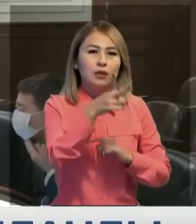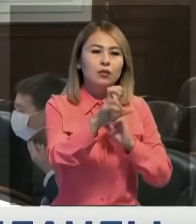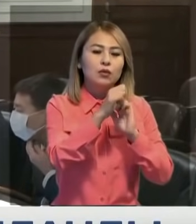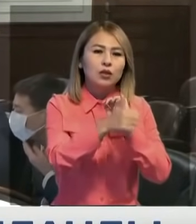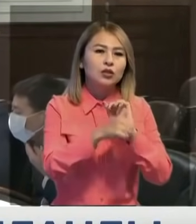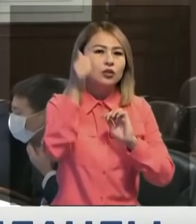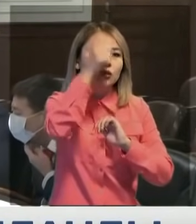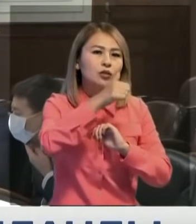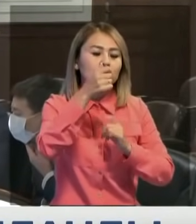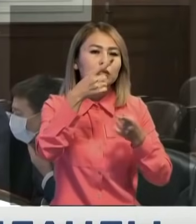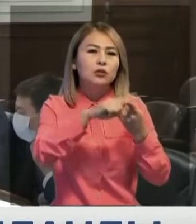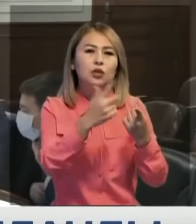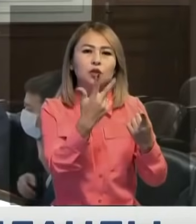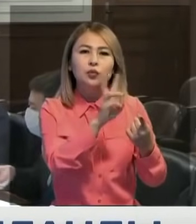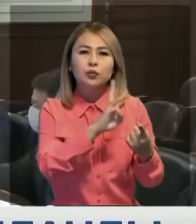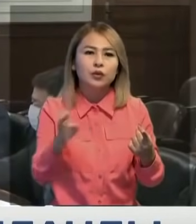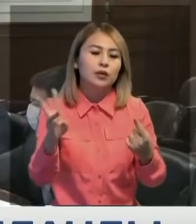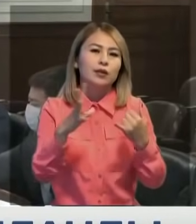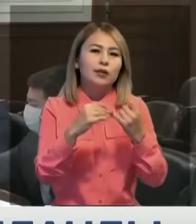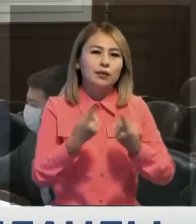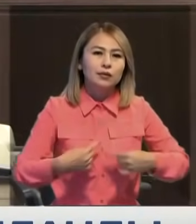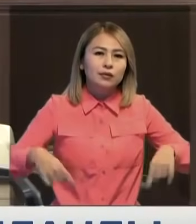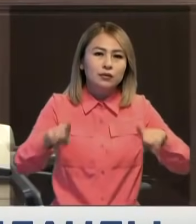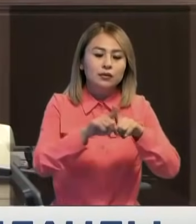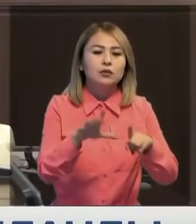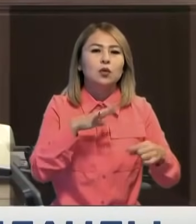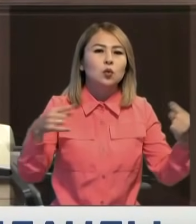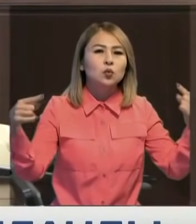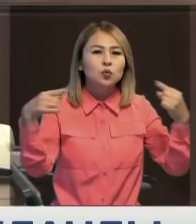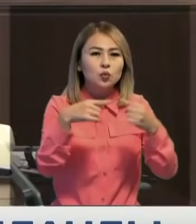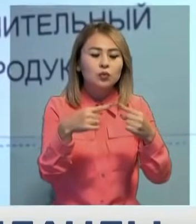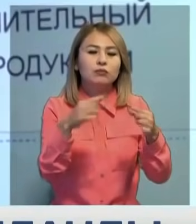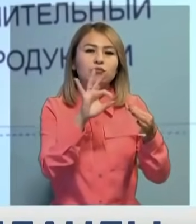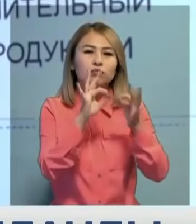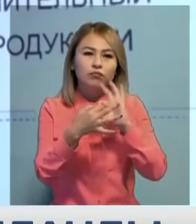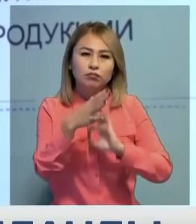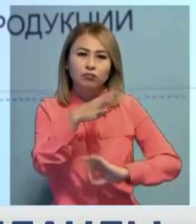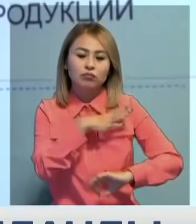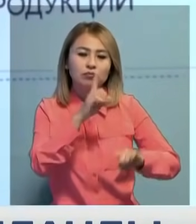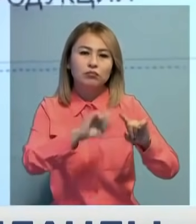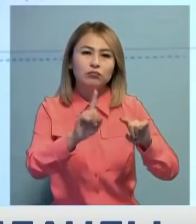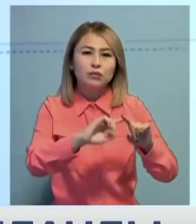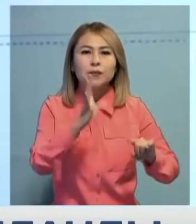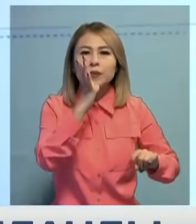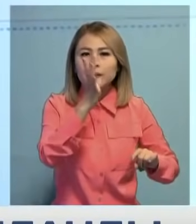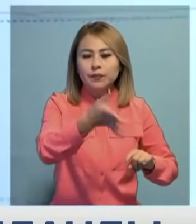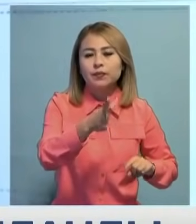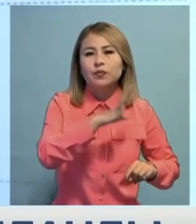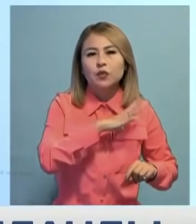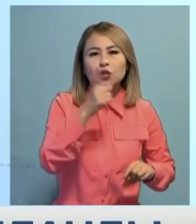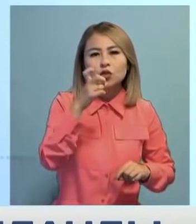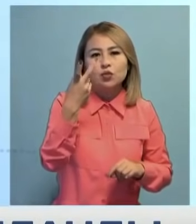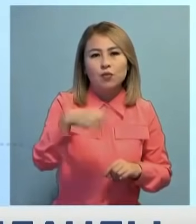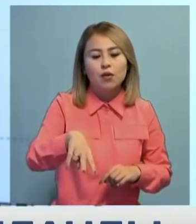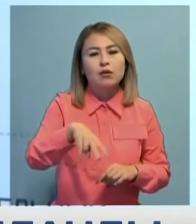2030 жылға қарай 3 миллион гектарға дейін кеңейту бойынша нақты міндетті айқындады. Алдағы 5 жылдық кезінде 120